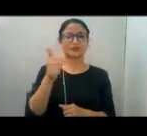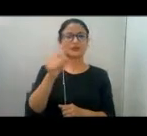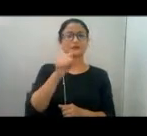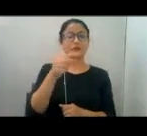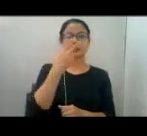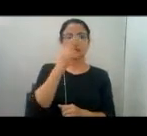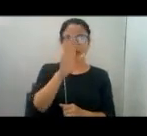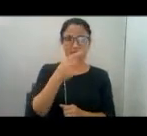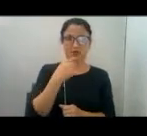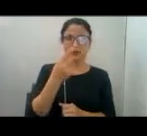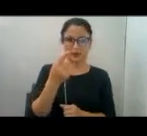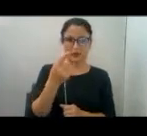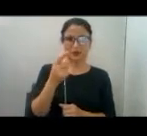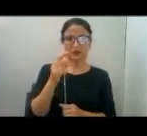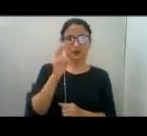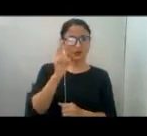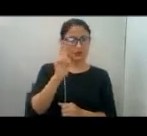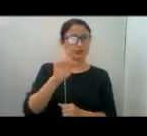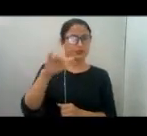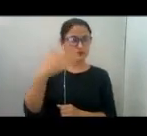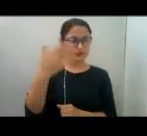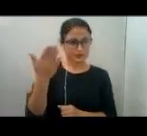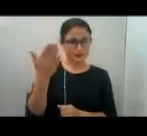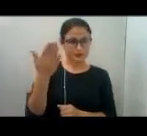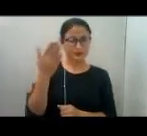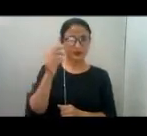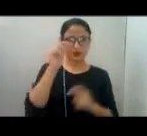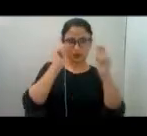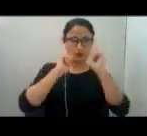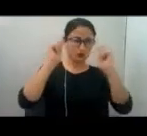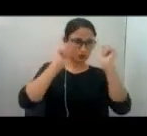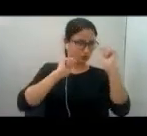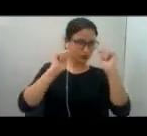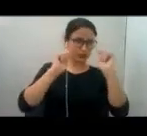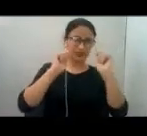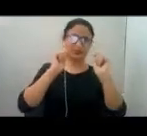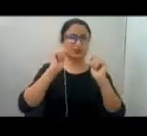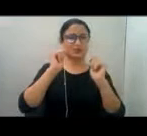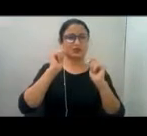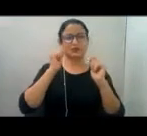देखिन्छ भने त्यस पछाडि अब रोएर बिलौना गरेर